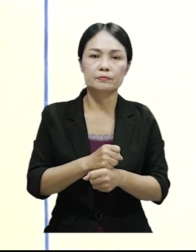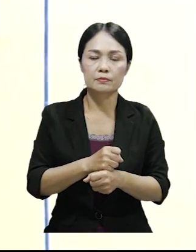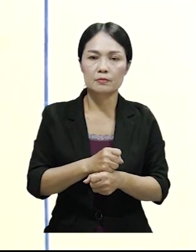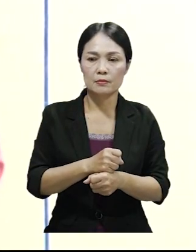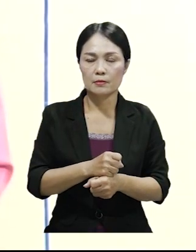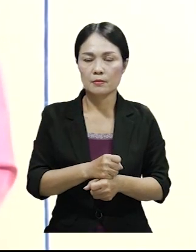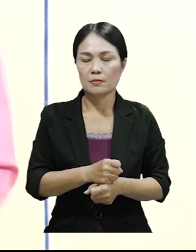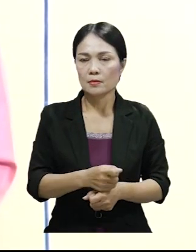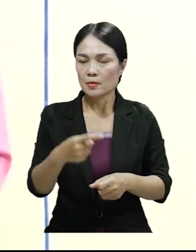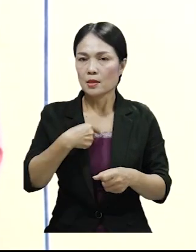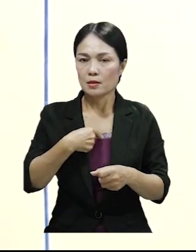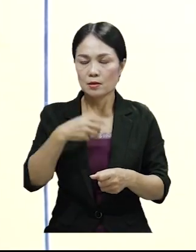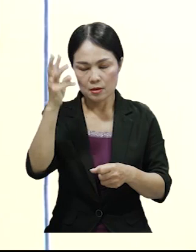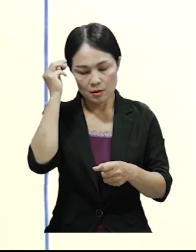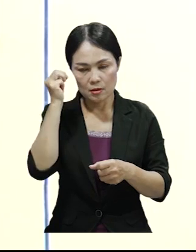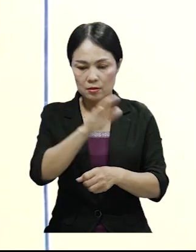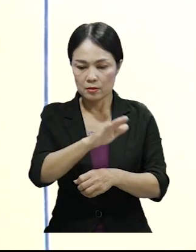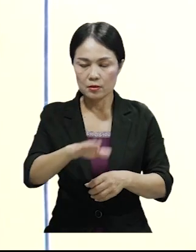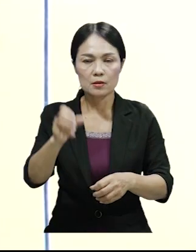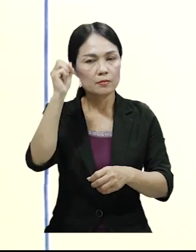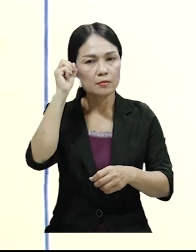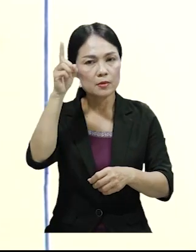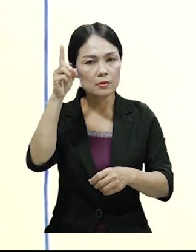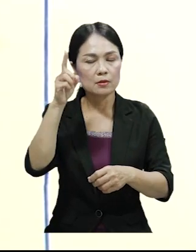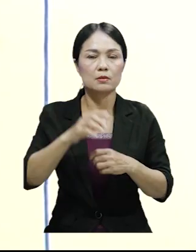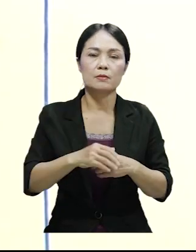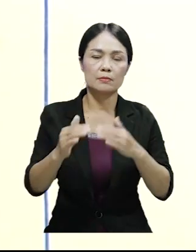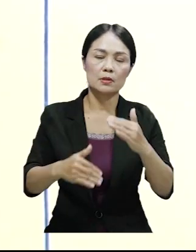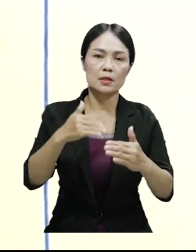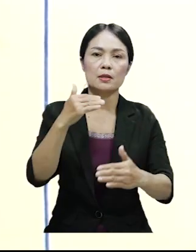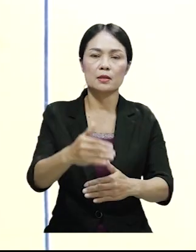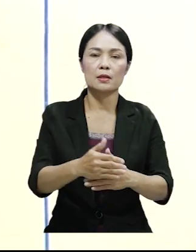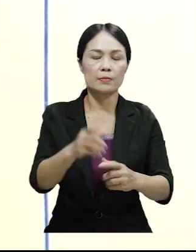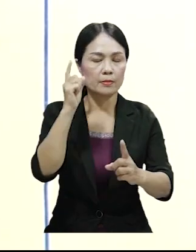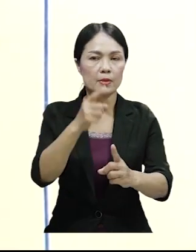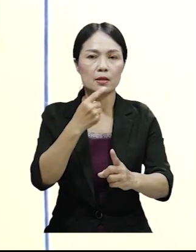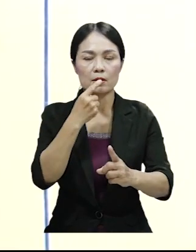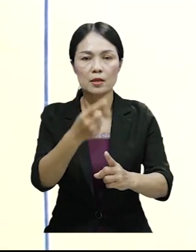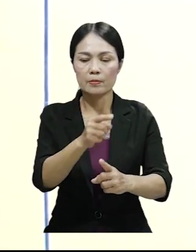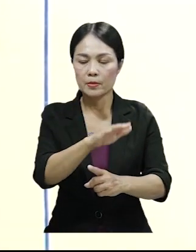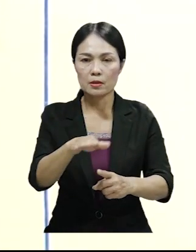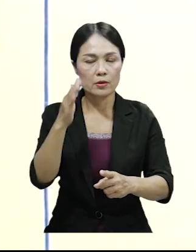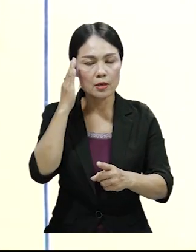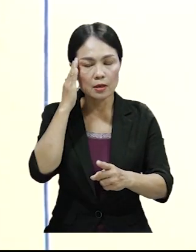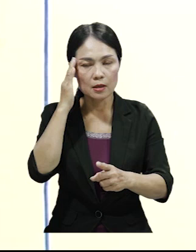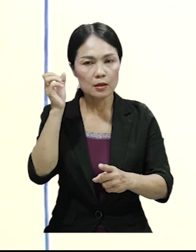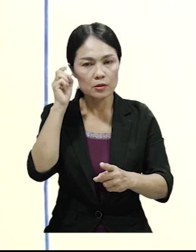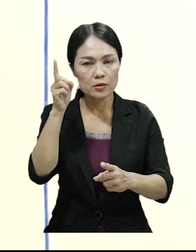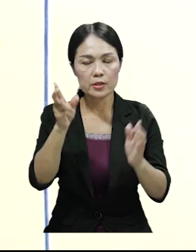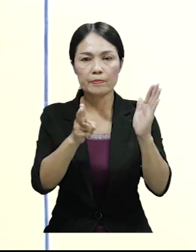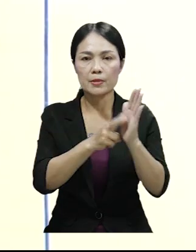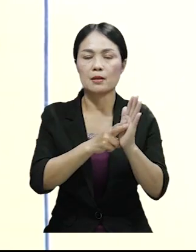ញ្ចឹងលោកគ្រូសង្ឃឹមថាកូនទាំងអស់គ្នានឹងយល់ណាបន្តមកនេះទៀតដើម្បីបញ្ជាក់ឲ្យកូនដឹងឲ្យកូនយ